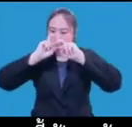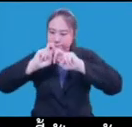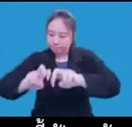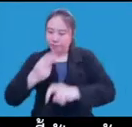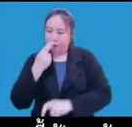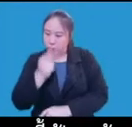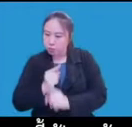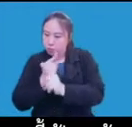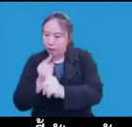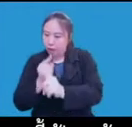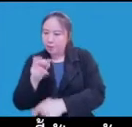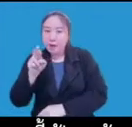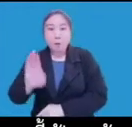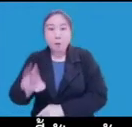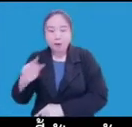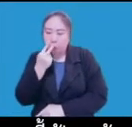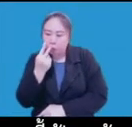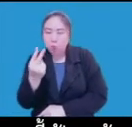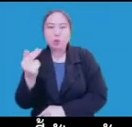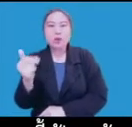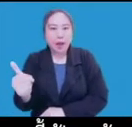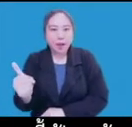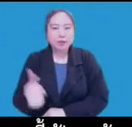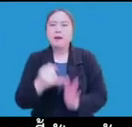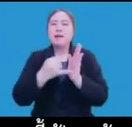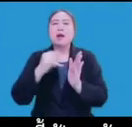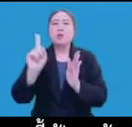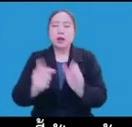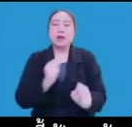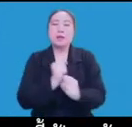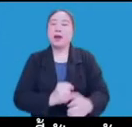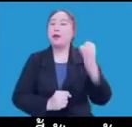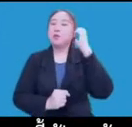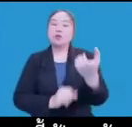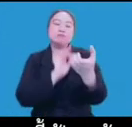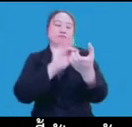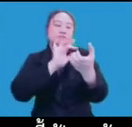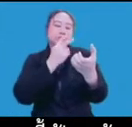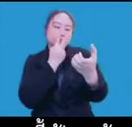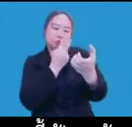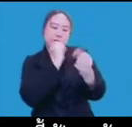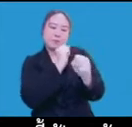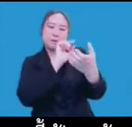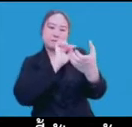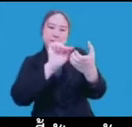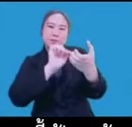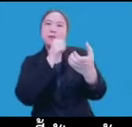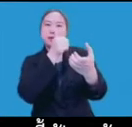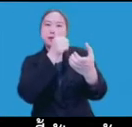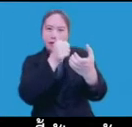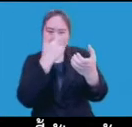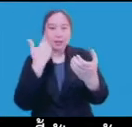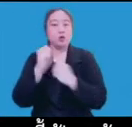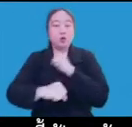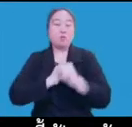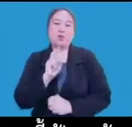ตามจากระบบนี้ได้นะครับแล้วก็ความสะดวกก็คือว่าสามารถที่จะทำงานบนสมาร์ทโฟนได้ด้วยนะครับอันนี้ก็เป็นสิ่งที่นำมาใช้ใน